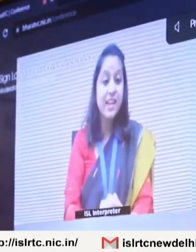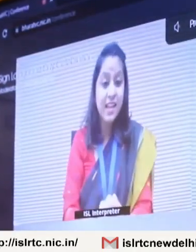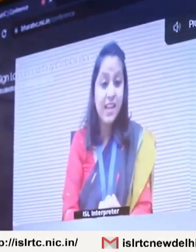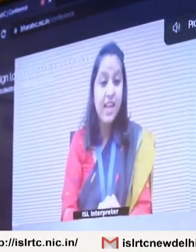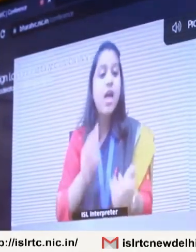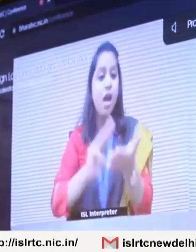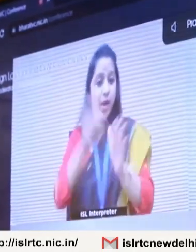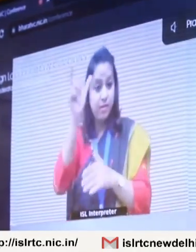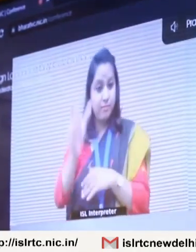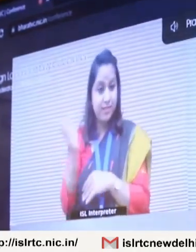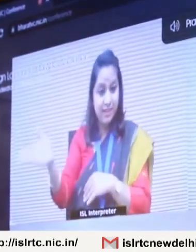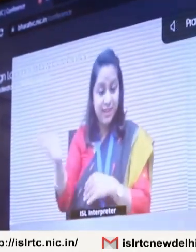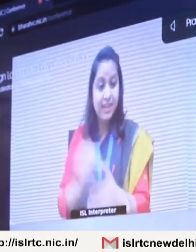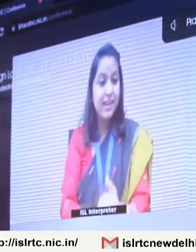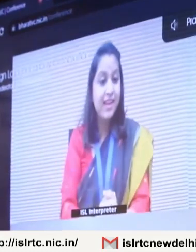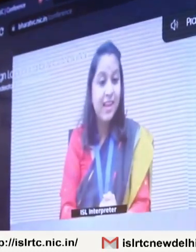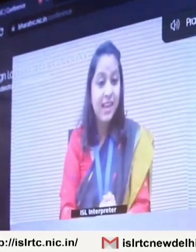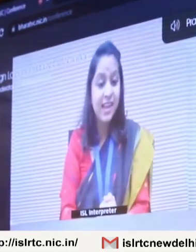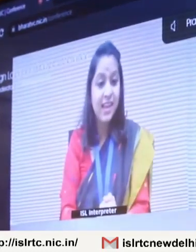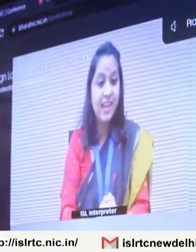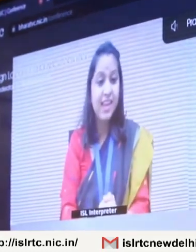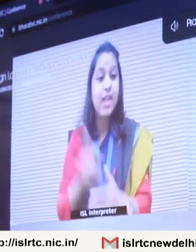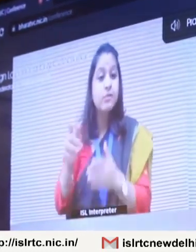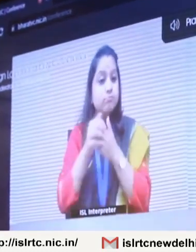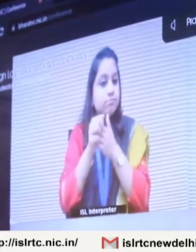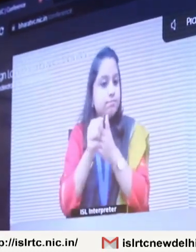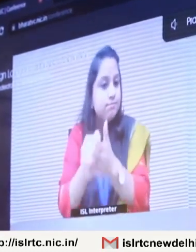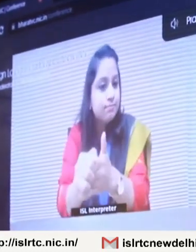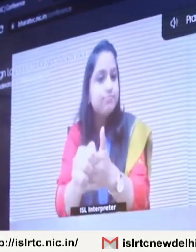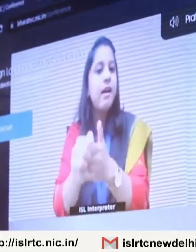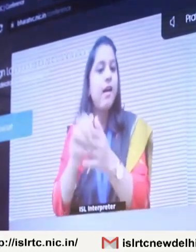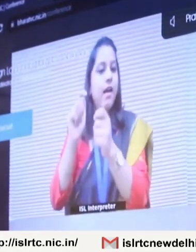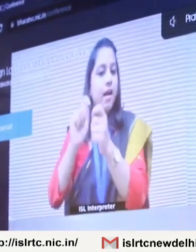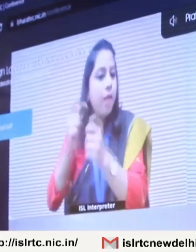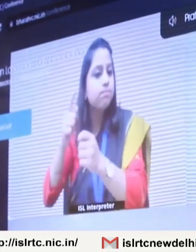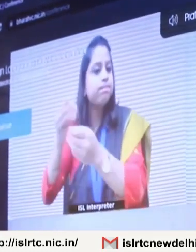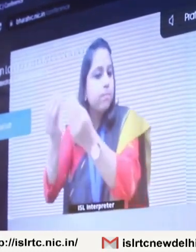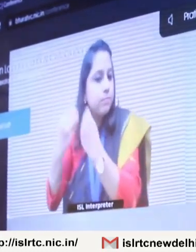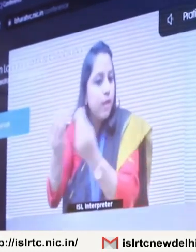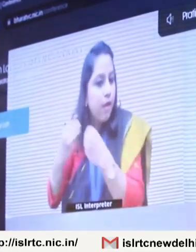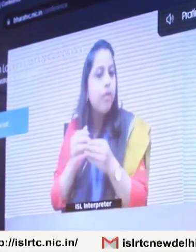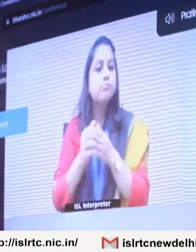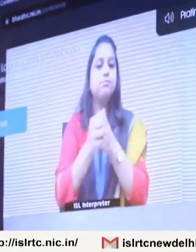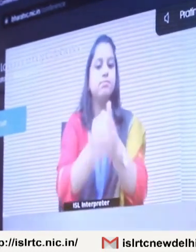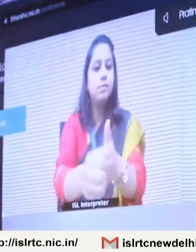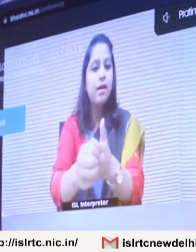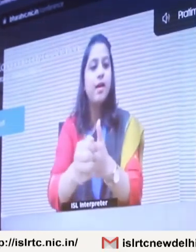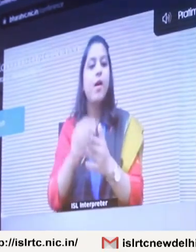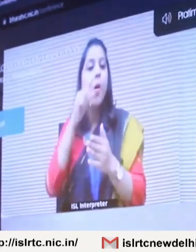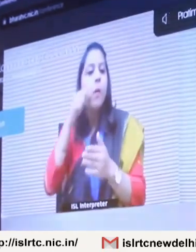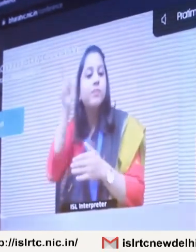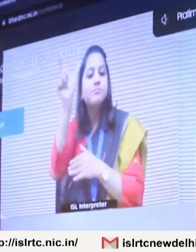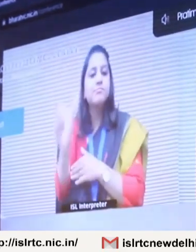मंत्री जिनकी मार्गदर्शन में हम काम कर रहे हैं, डॉक्टर वीरेंद्र कुमार जी, जो हमारे